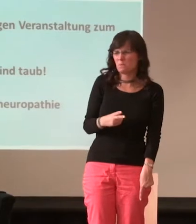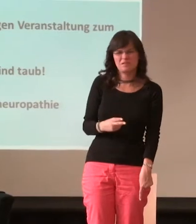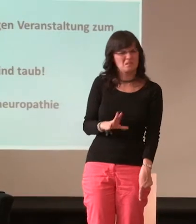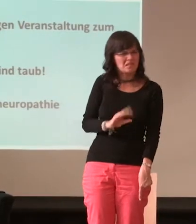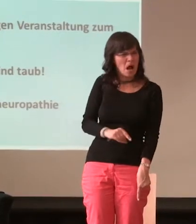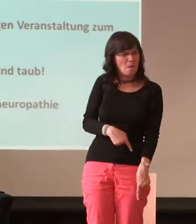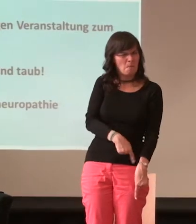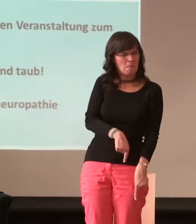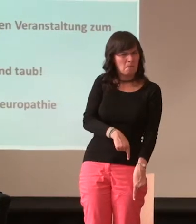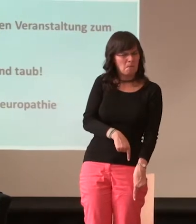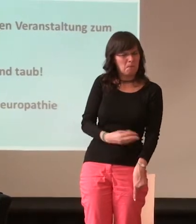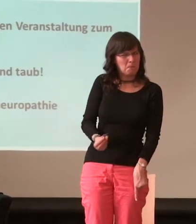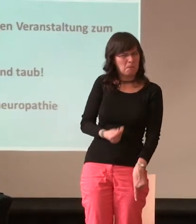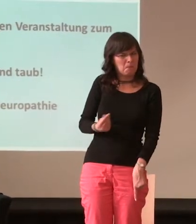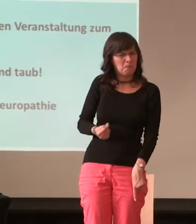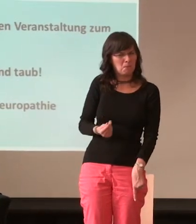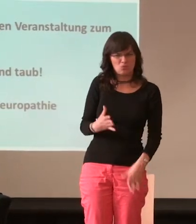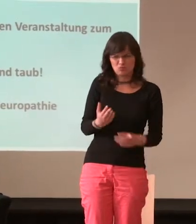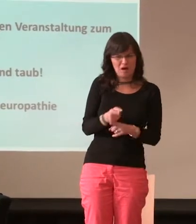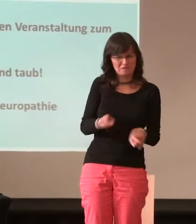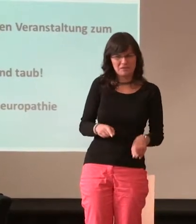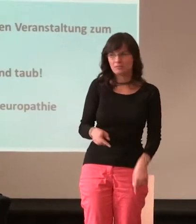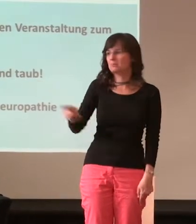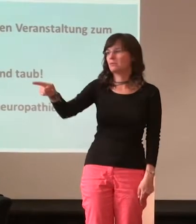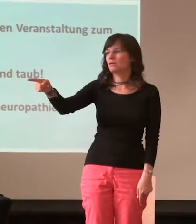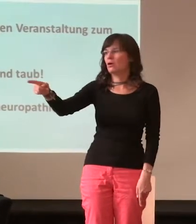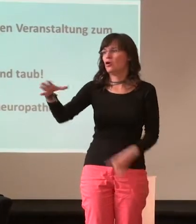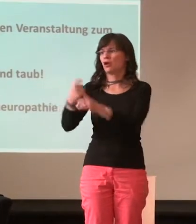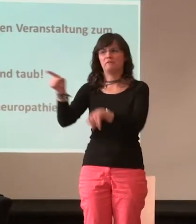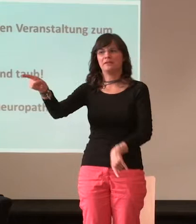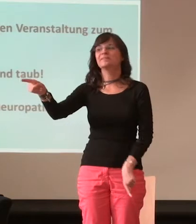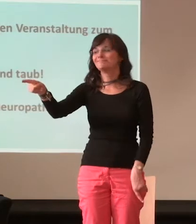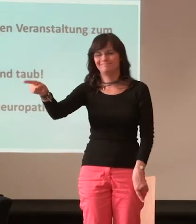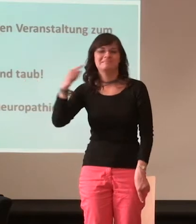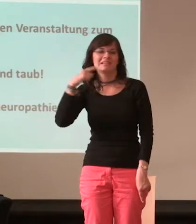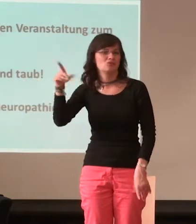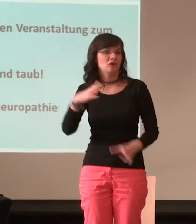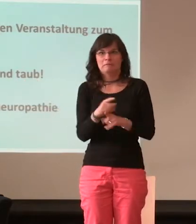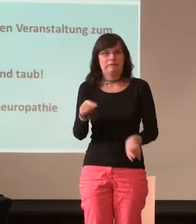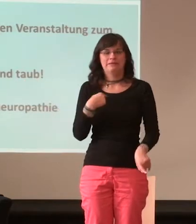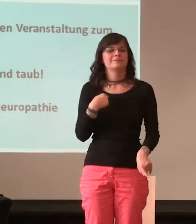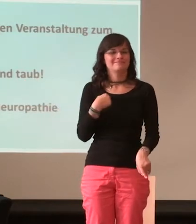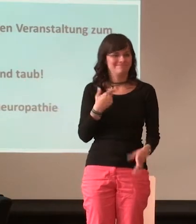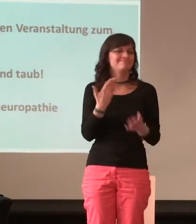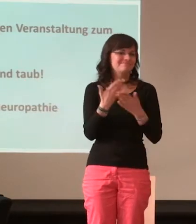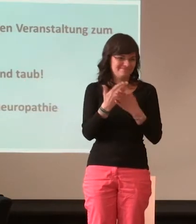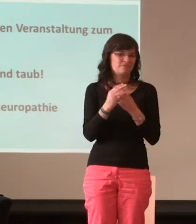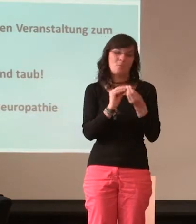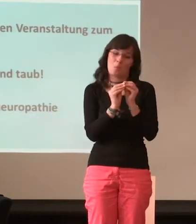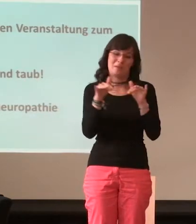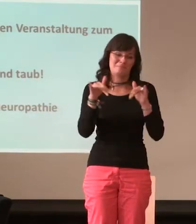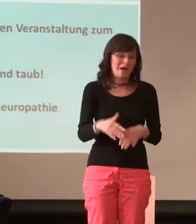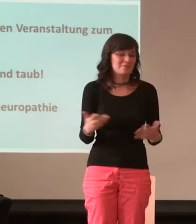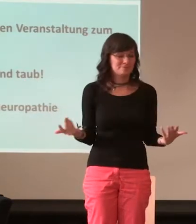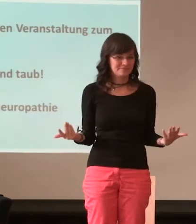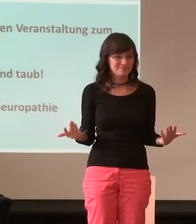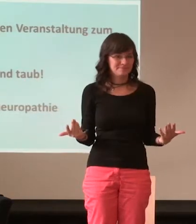Missempfindung, ist das, schaffen Sie nicht, höre ich da aus dem Publikum, ja, dann haben Sie da schon ein Problem, aber